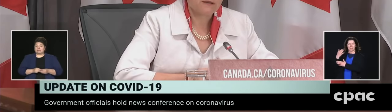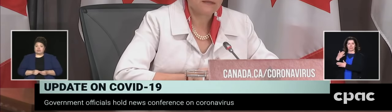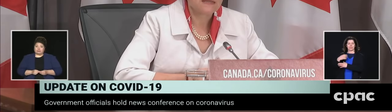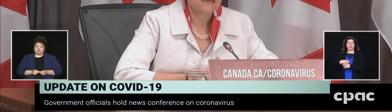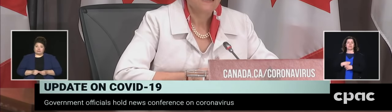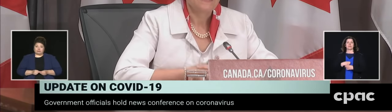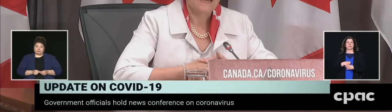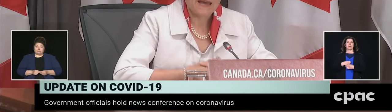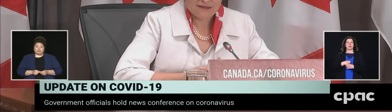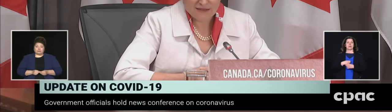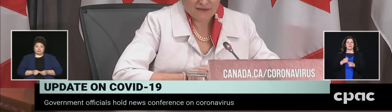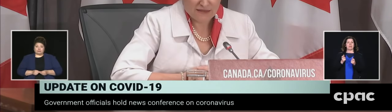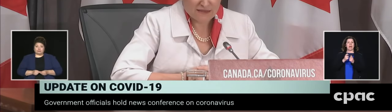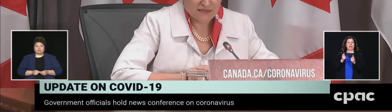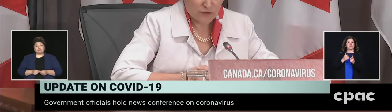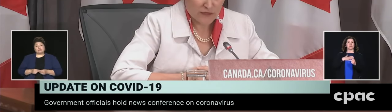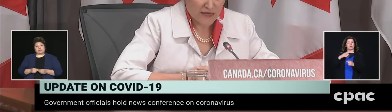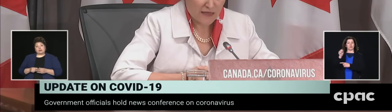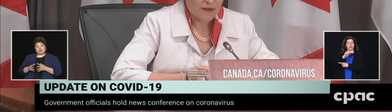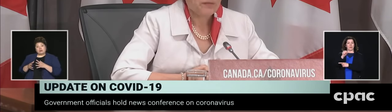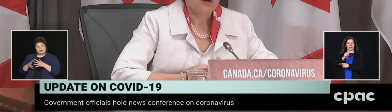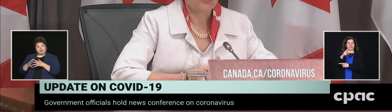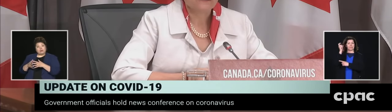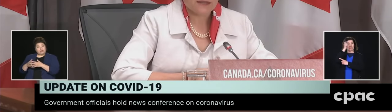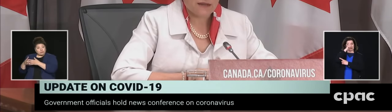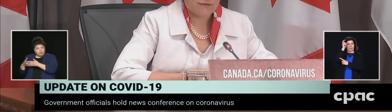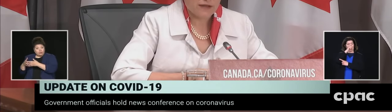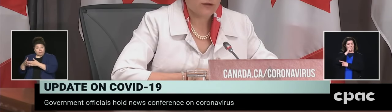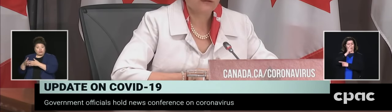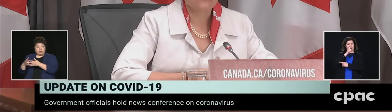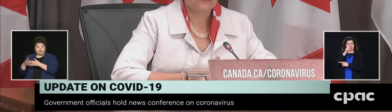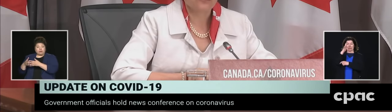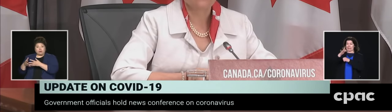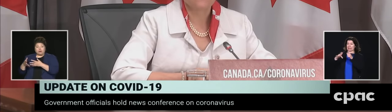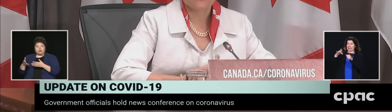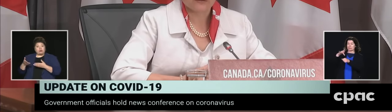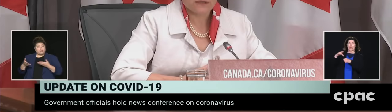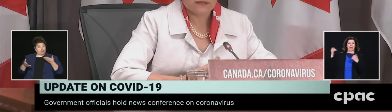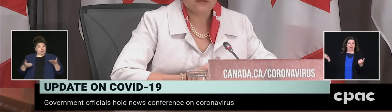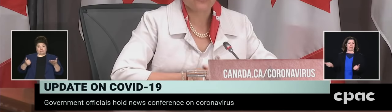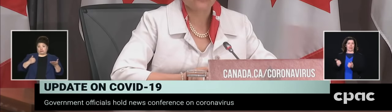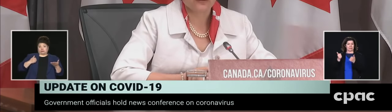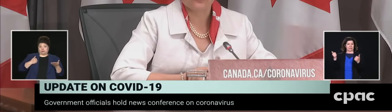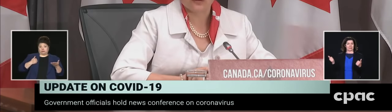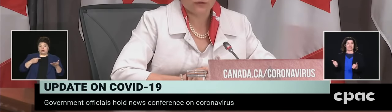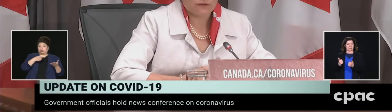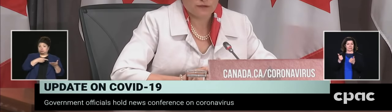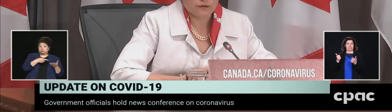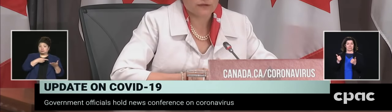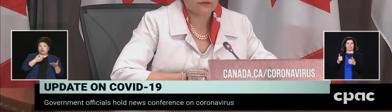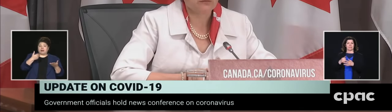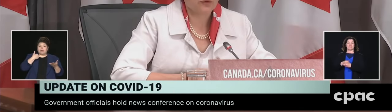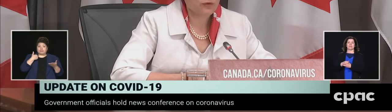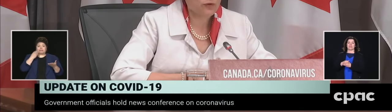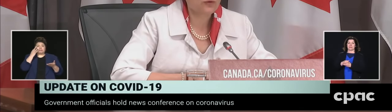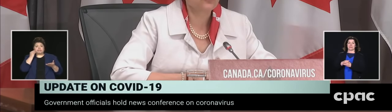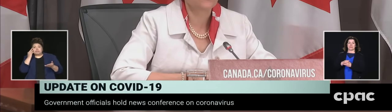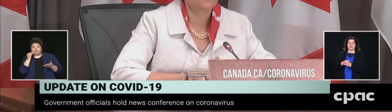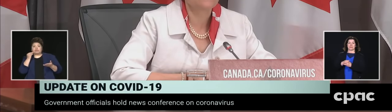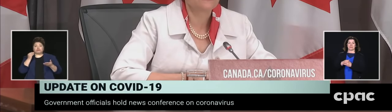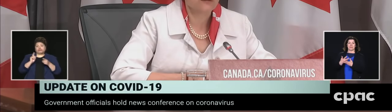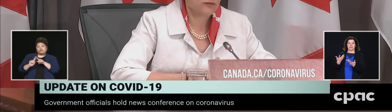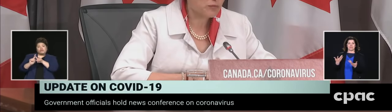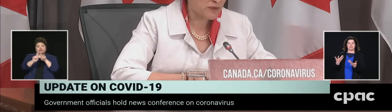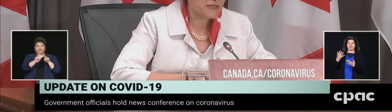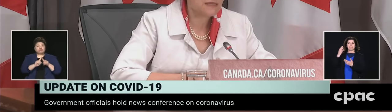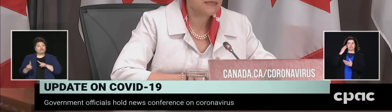'expérience internationale en travaillant dans les conditions du coronavirus. Beaucoup